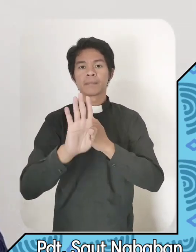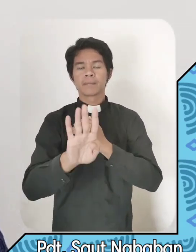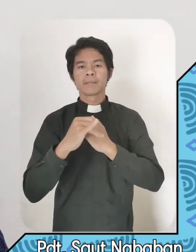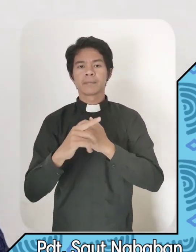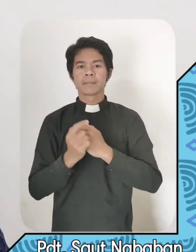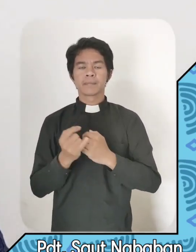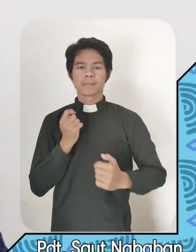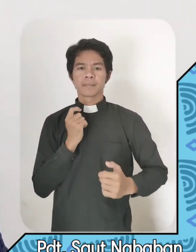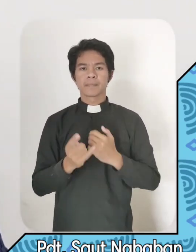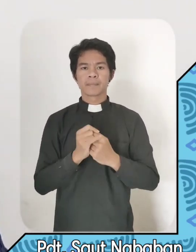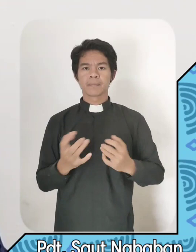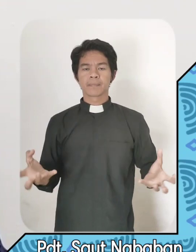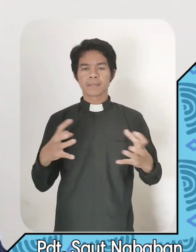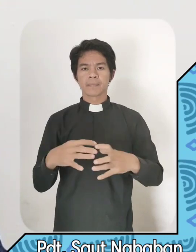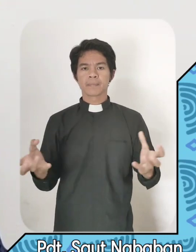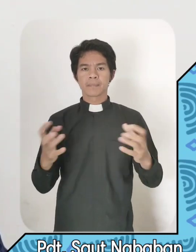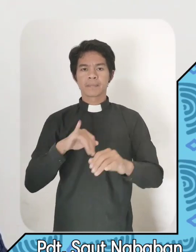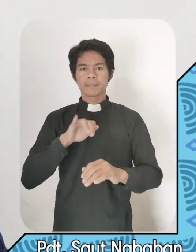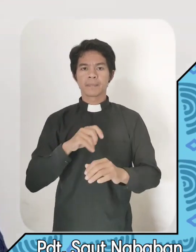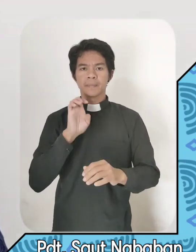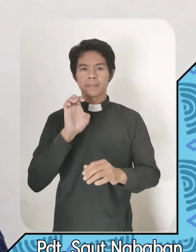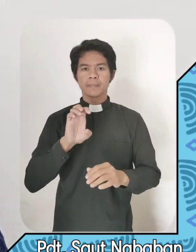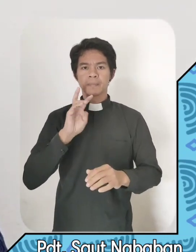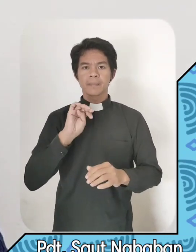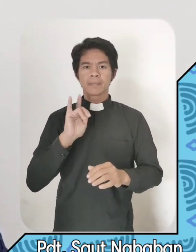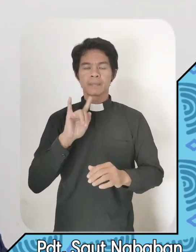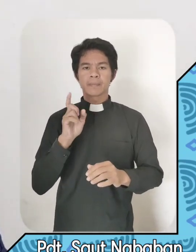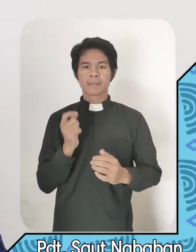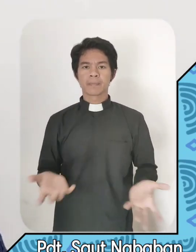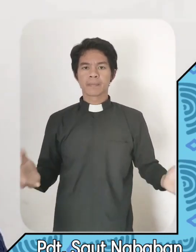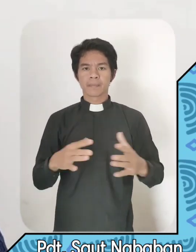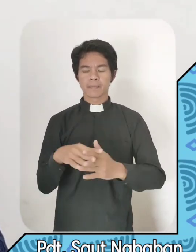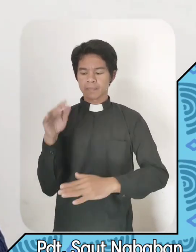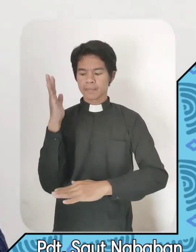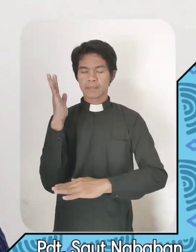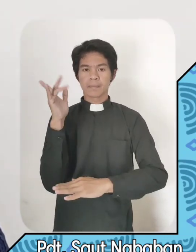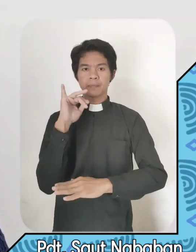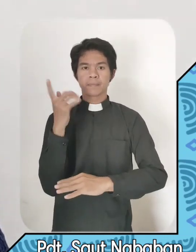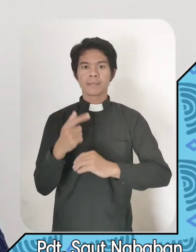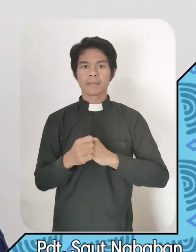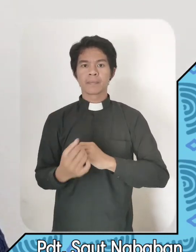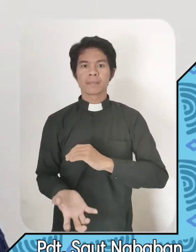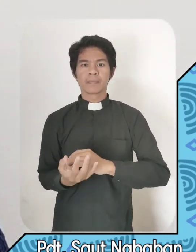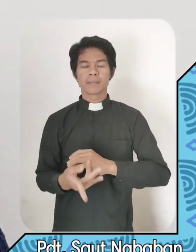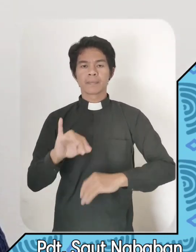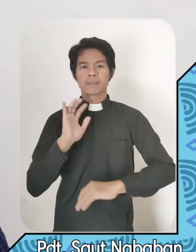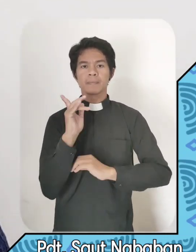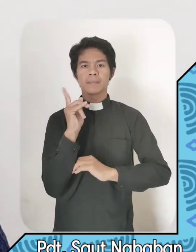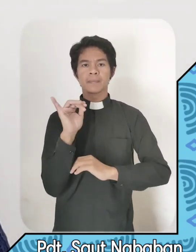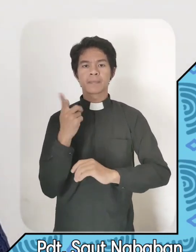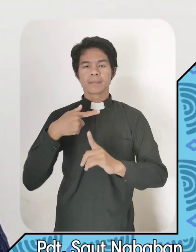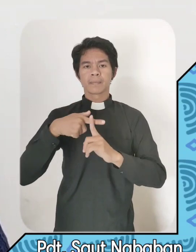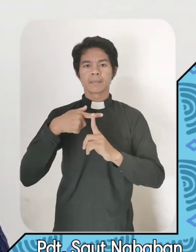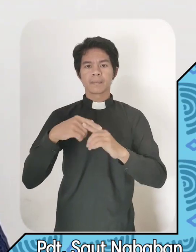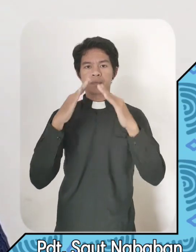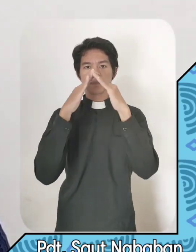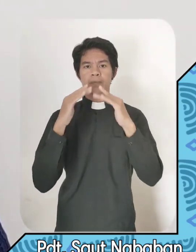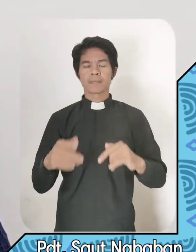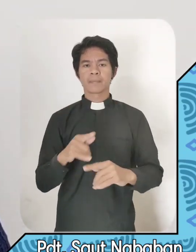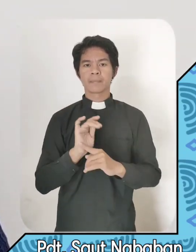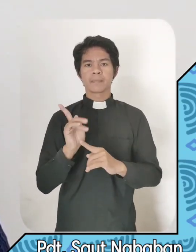diperbaharui dengan mengumpulkan jemaat di saat pagi-pagi buta atau buha-buha ijuk di